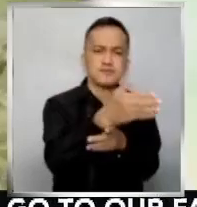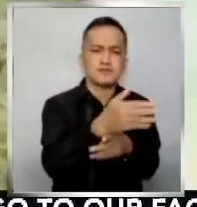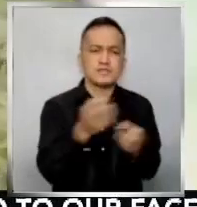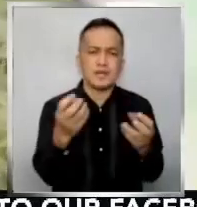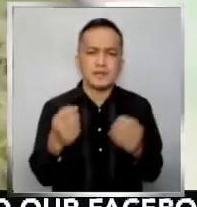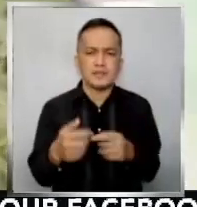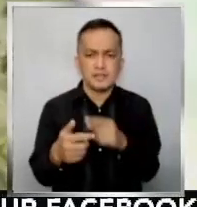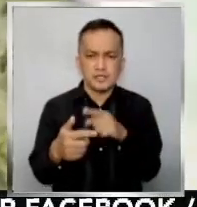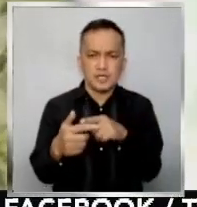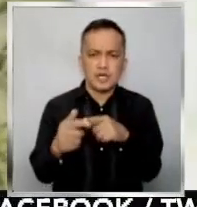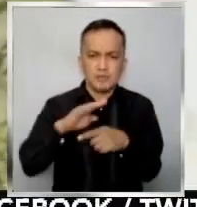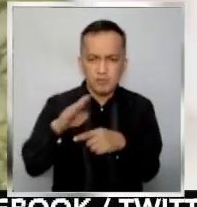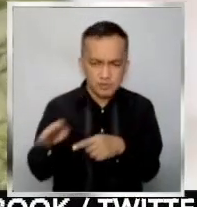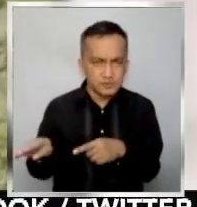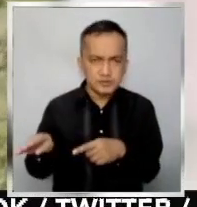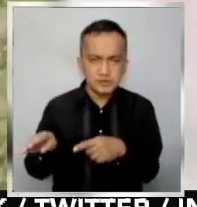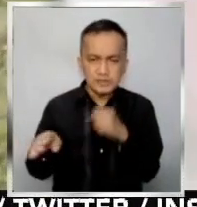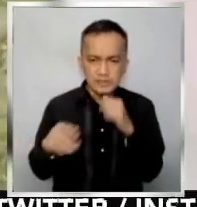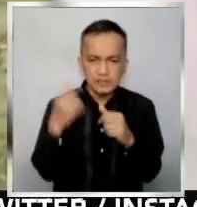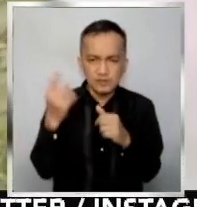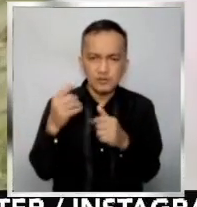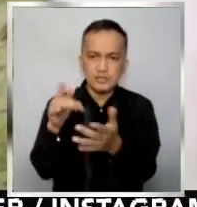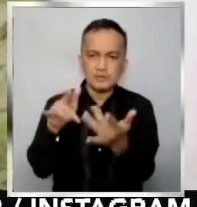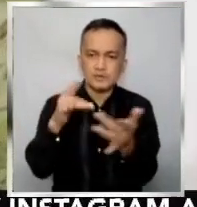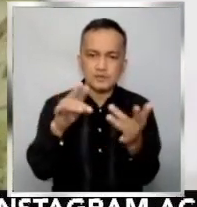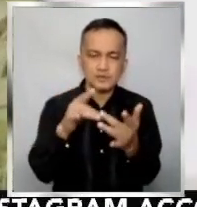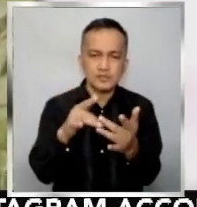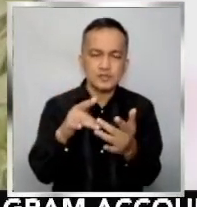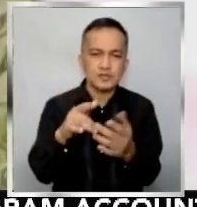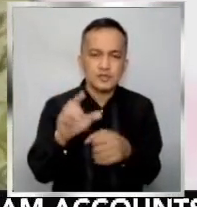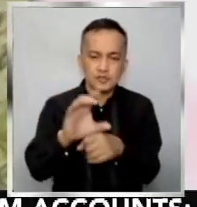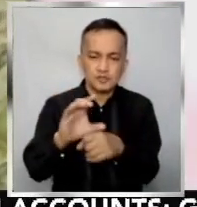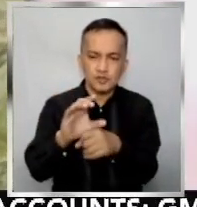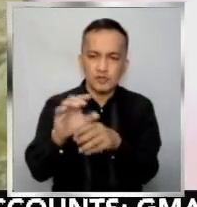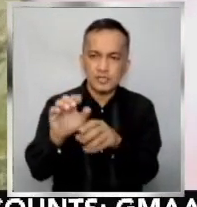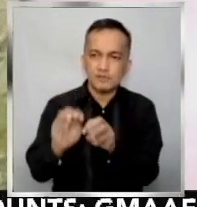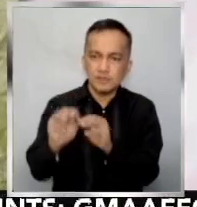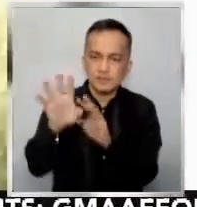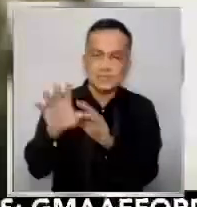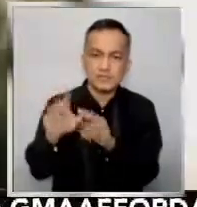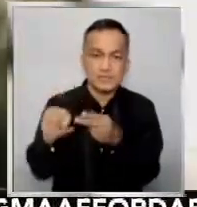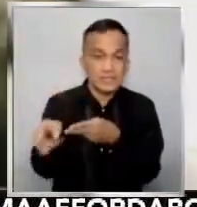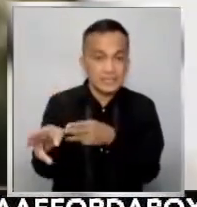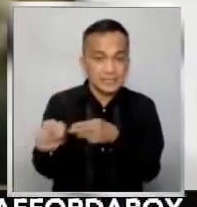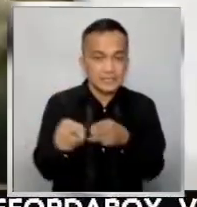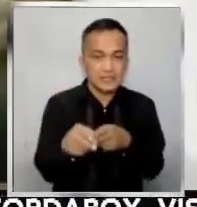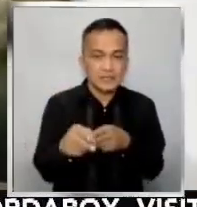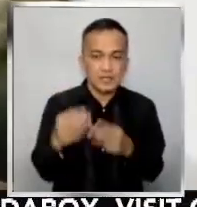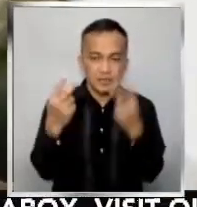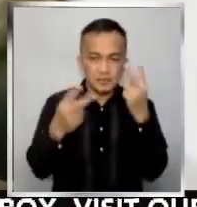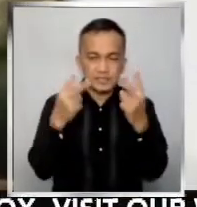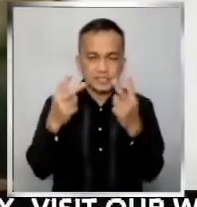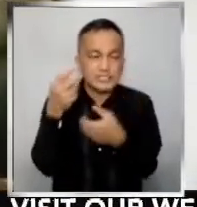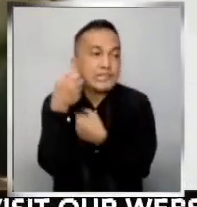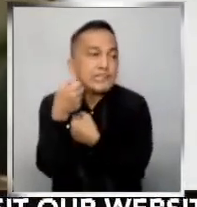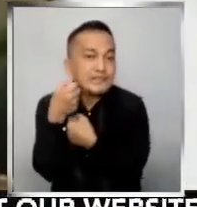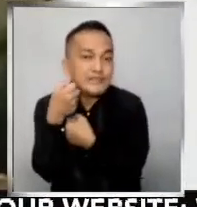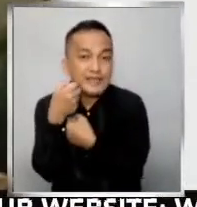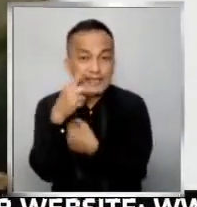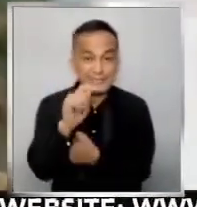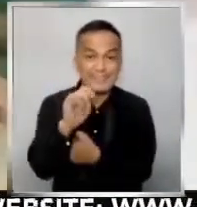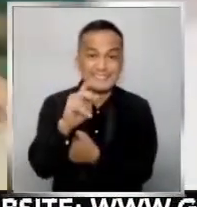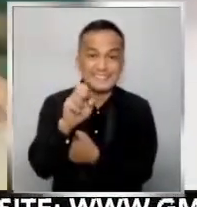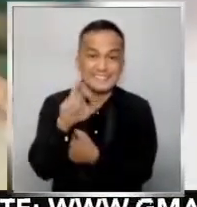Bohol, hindi lang siya namasyal sa Chocolate Hills at bumisita sa mga Tarsier. Game na game din siya at kanyang